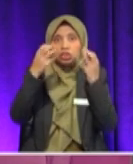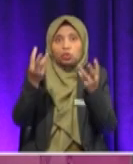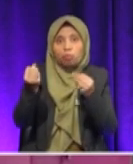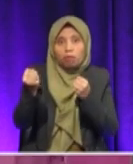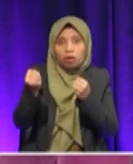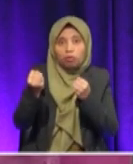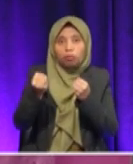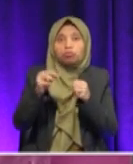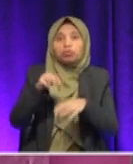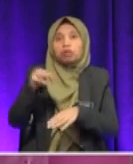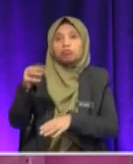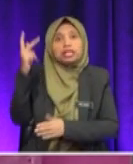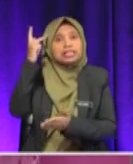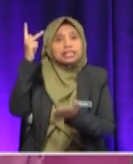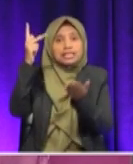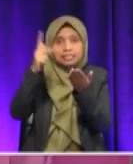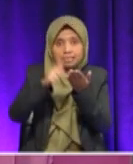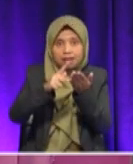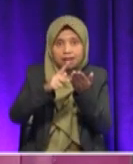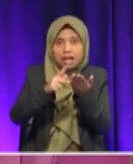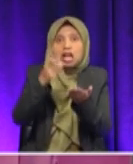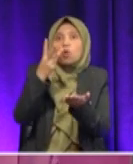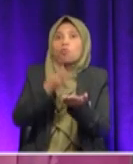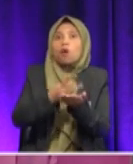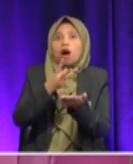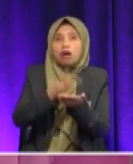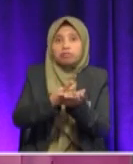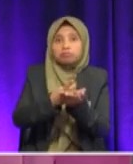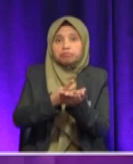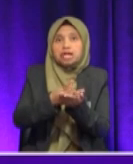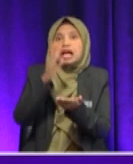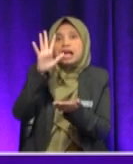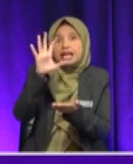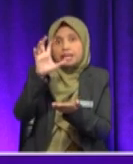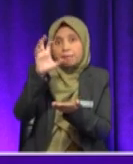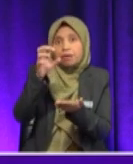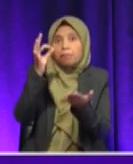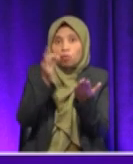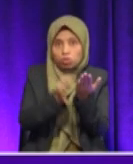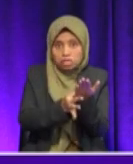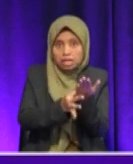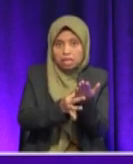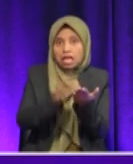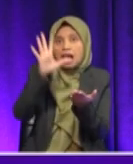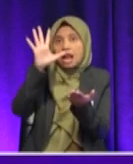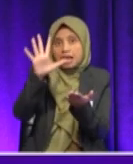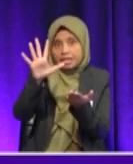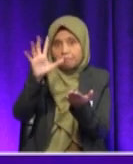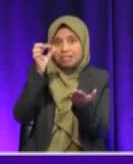murid-murid chegou mengenal mata uang shilling yaitu 50.sin limes